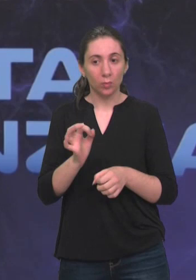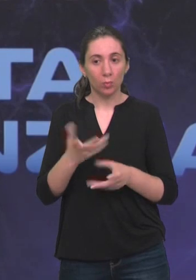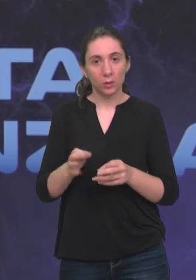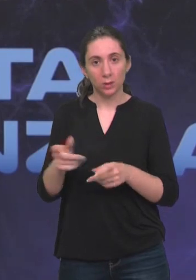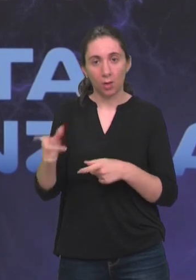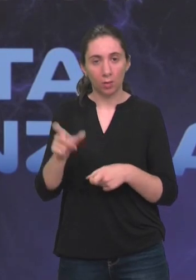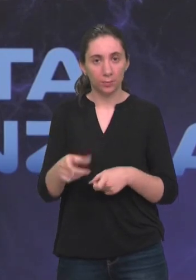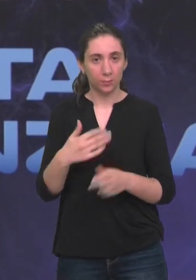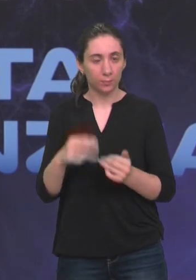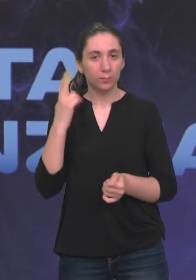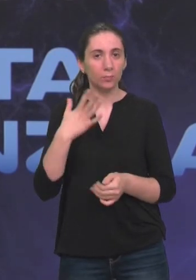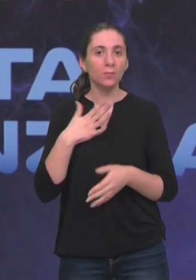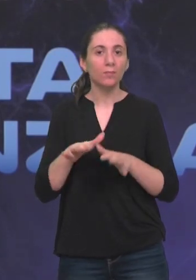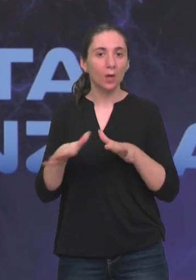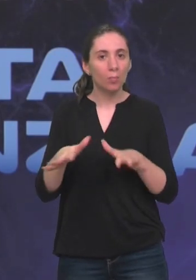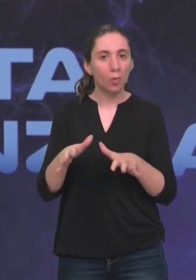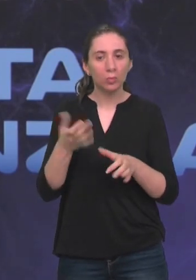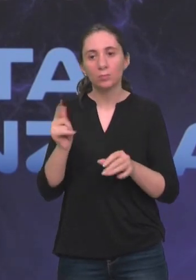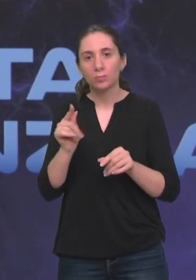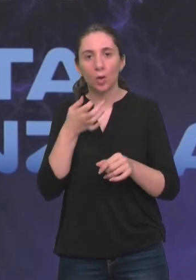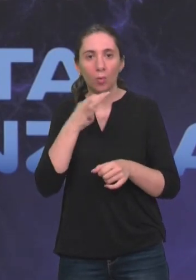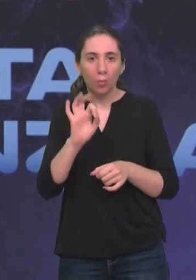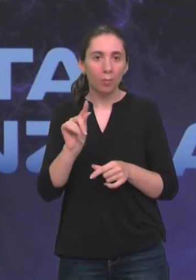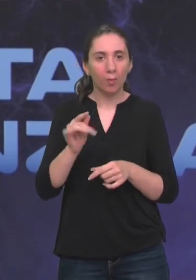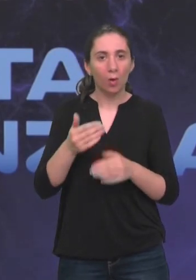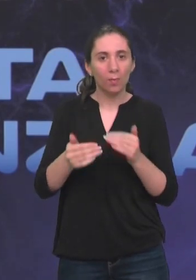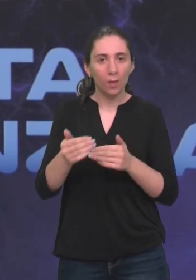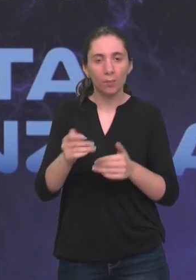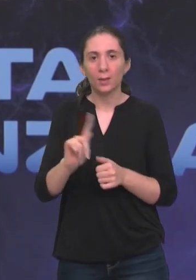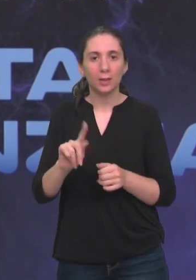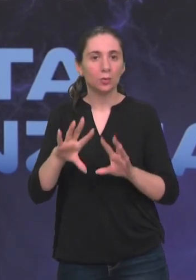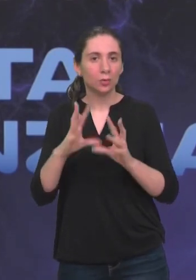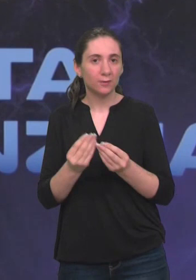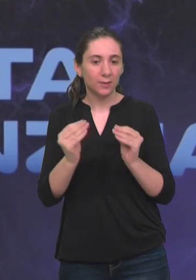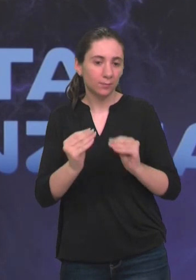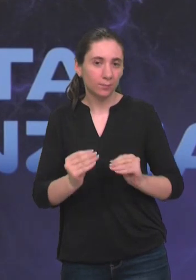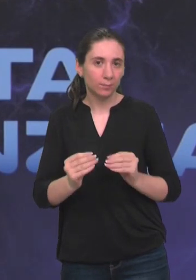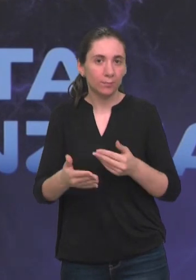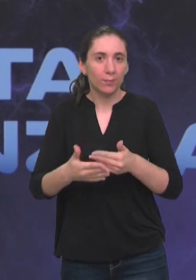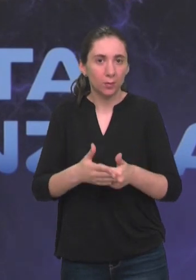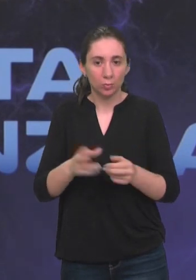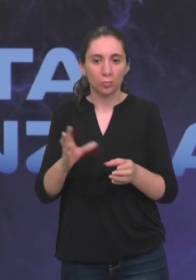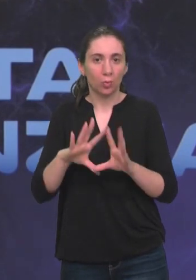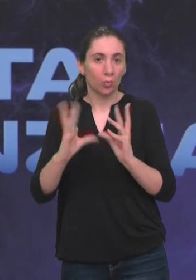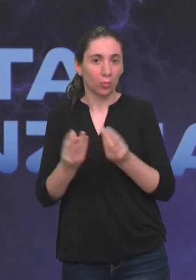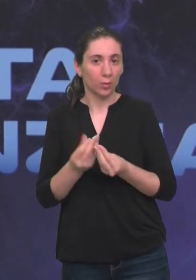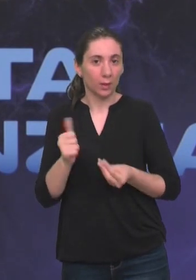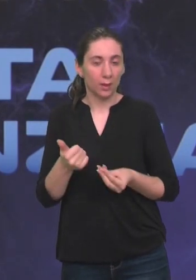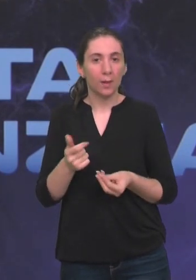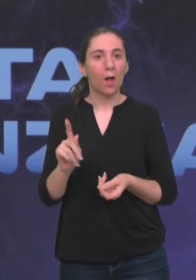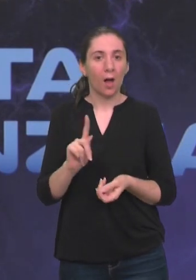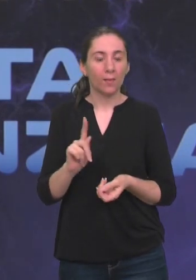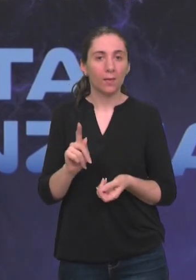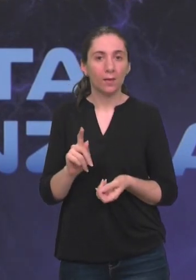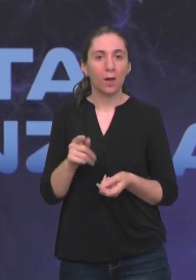invaliditetom. Naravno da uvijek ima prostora za nekakav napredak, za poboljšanje, da možda nisu svi segmenti pristupačnosti zahvaćeni, ali ipak je to